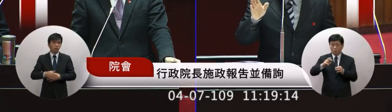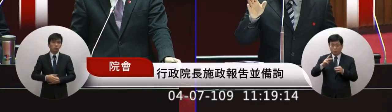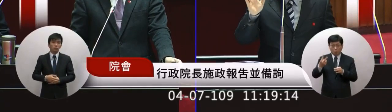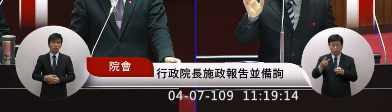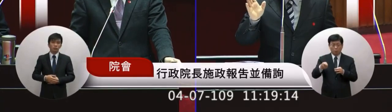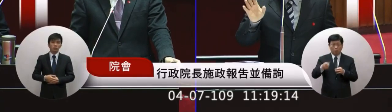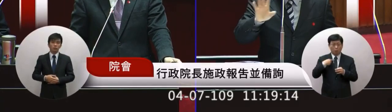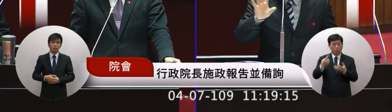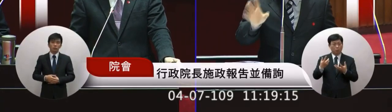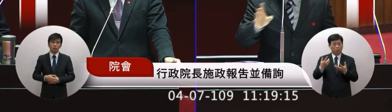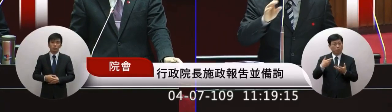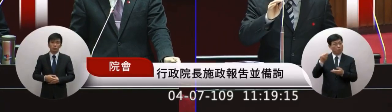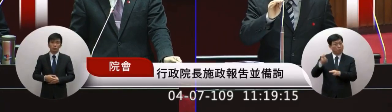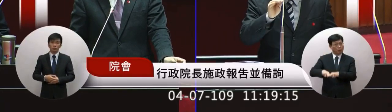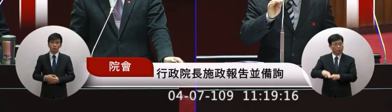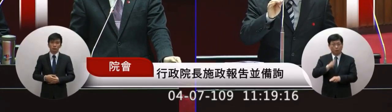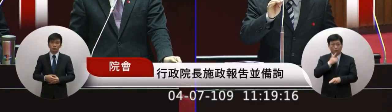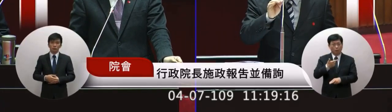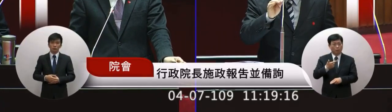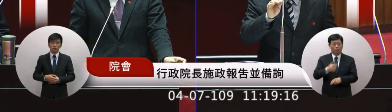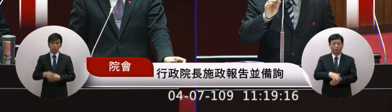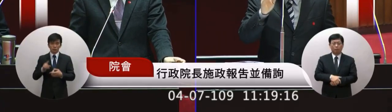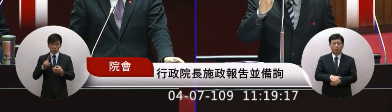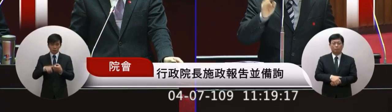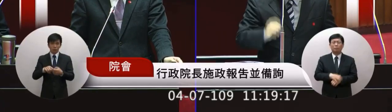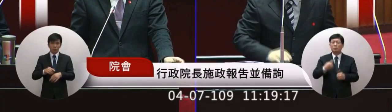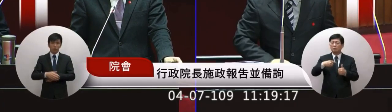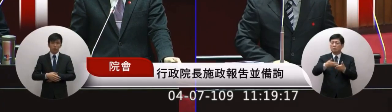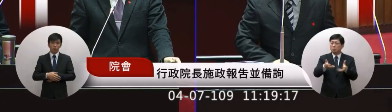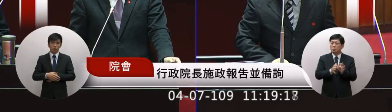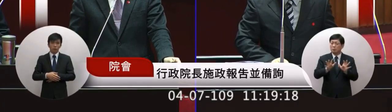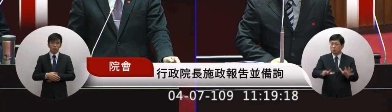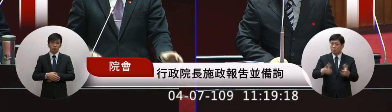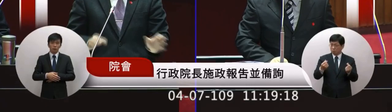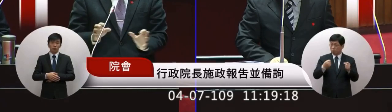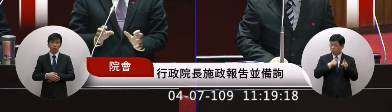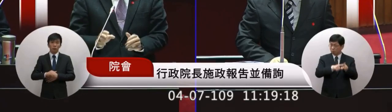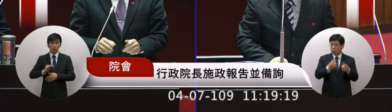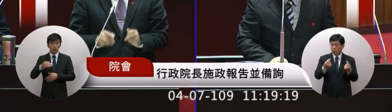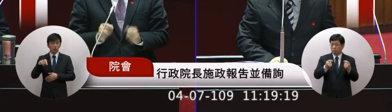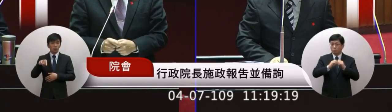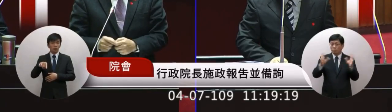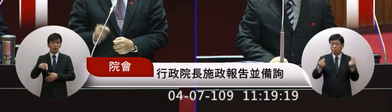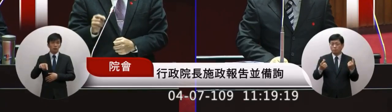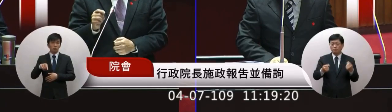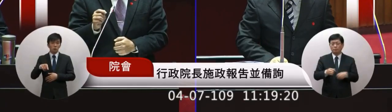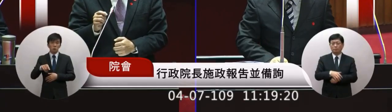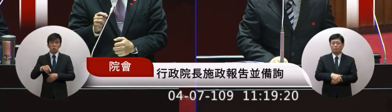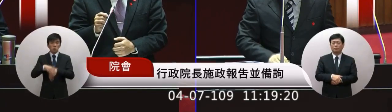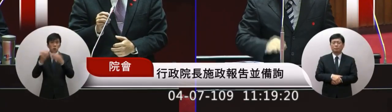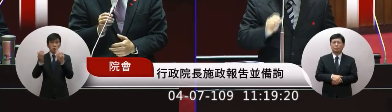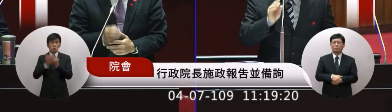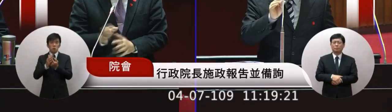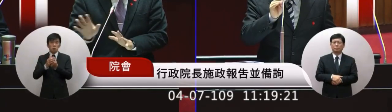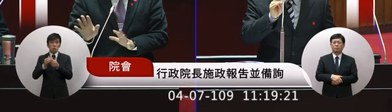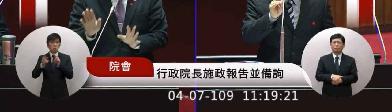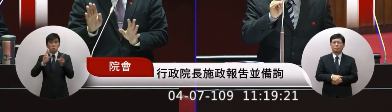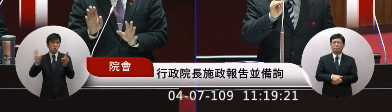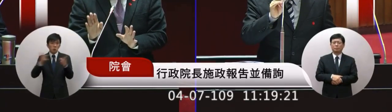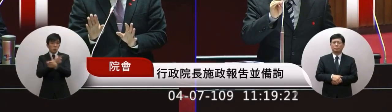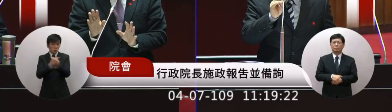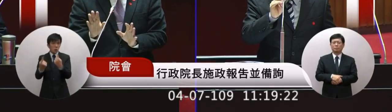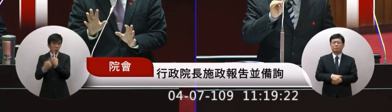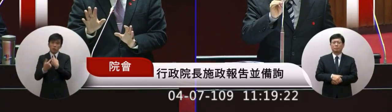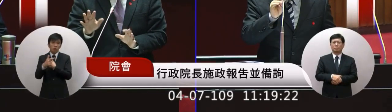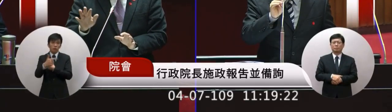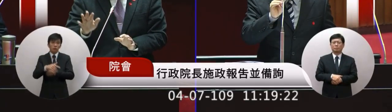说延后过了这时间，也许就不举办了嘛，对不对？ 目前 教育部目前一些也是采取这样子的一个。 当然，这个大概不是用一声令下来说他们一定，但是